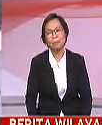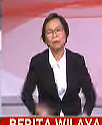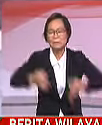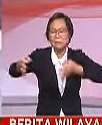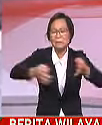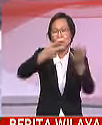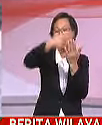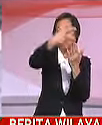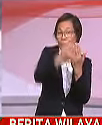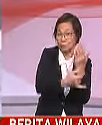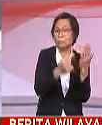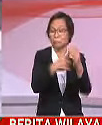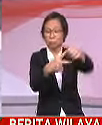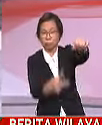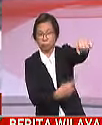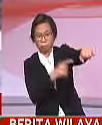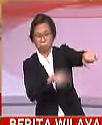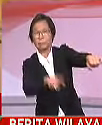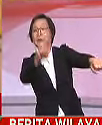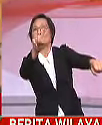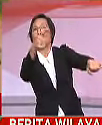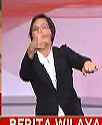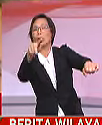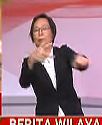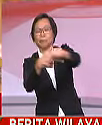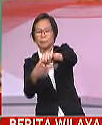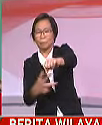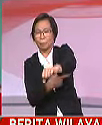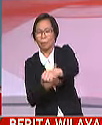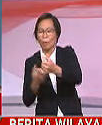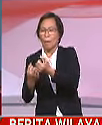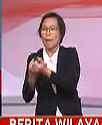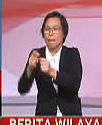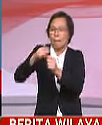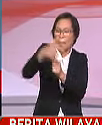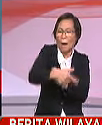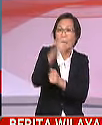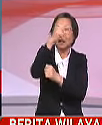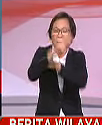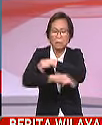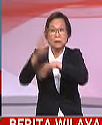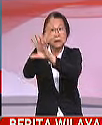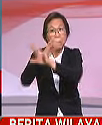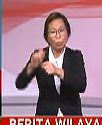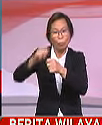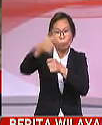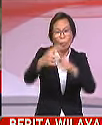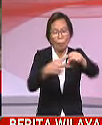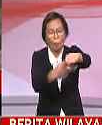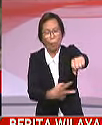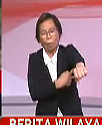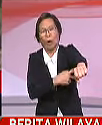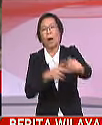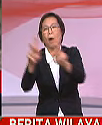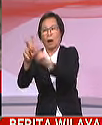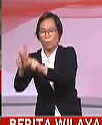Jelasnya, projek itu juga merupakan salah satu antara 13 buah jambatan yang dibiayai sepenuhnya Kerajaan Negeri yang melintasi kawasan luar